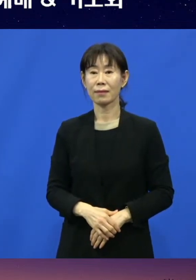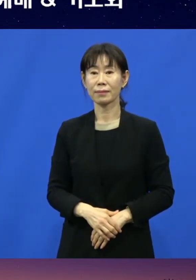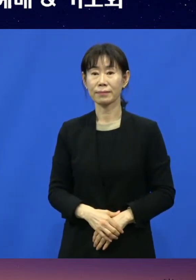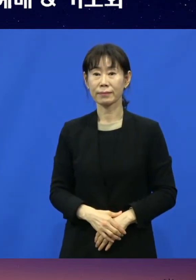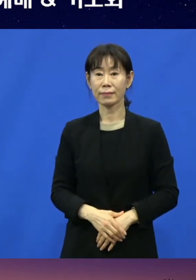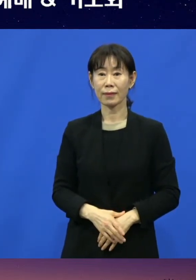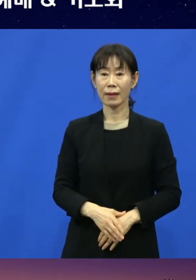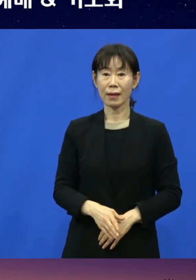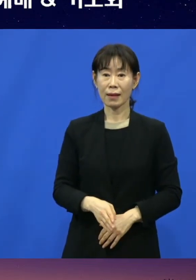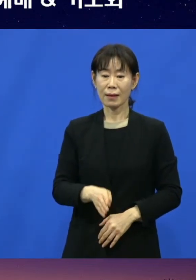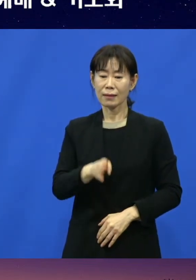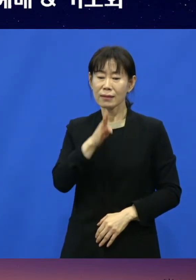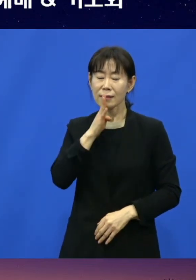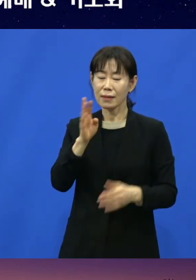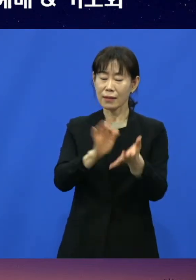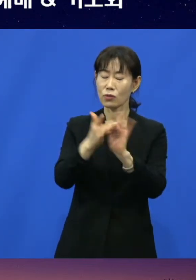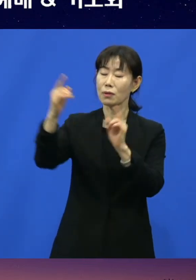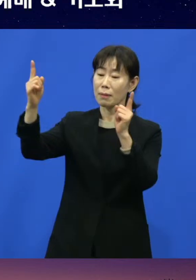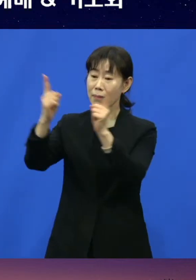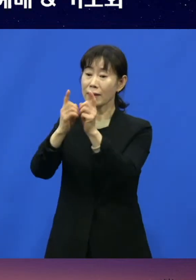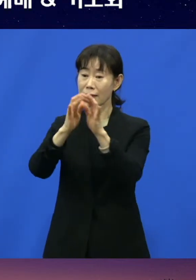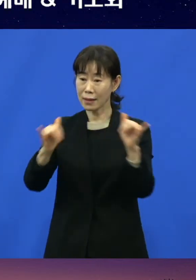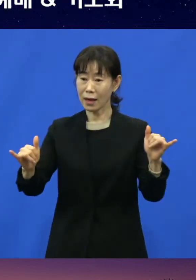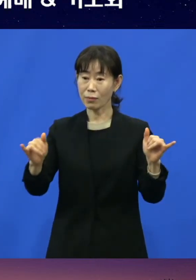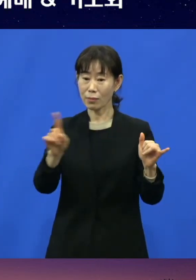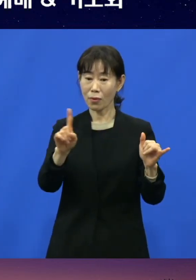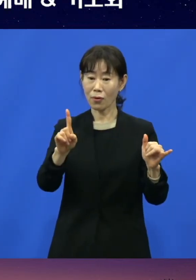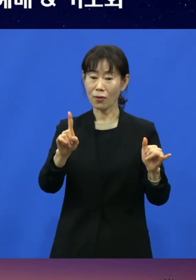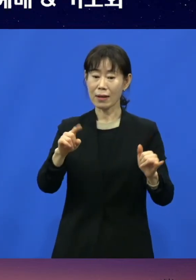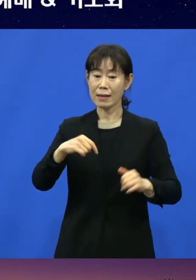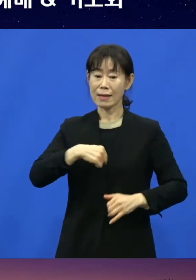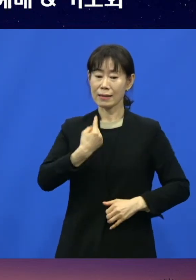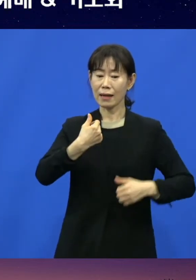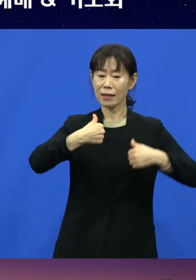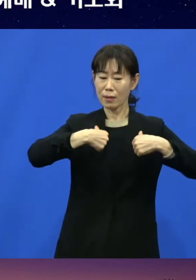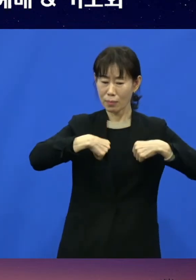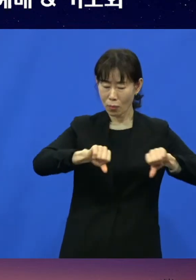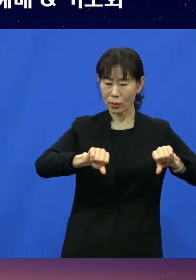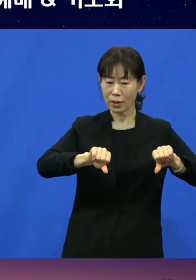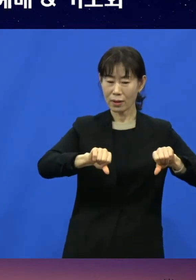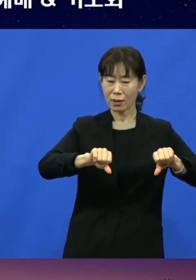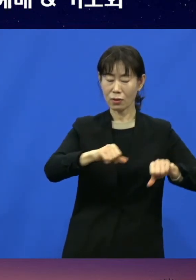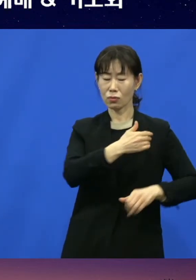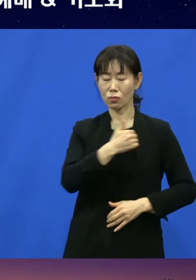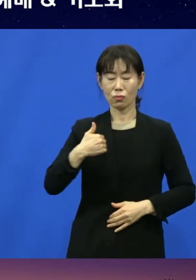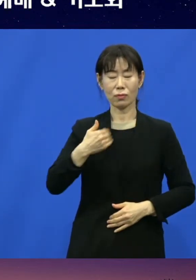진짜 보화를 발견한 사람은 자신이 포기한 것은 너무 미미해.